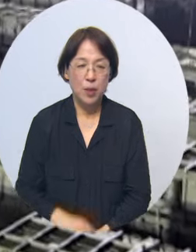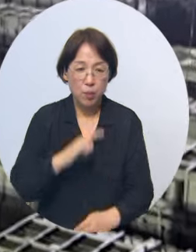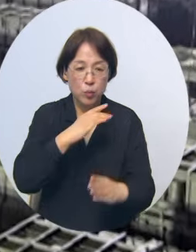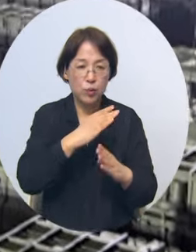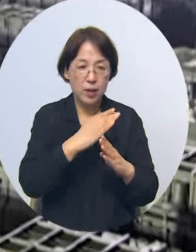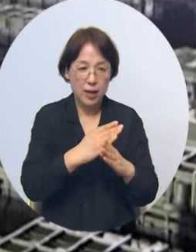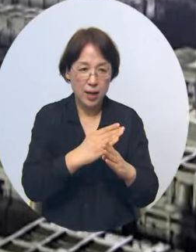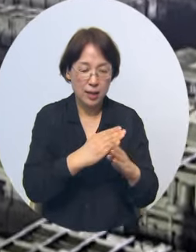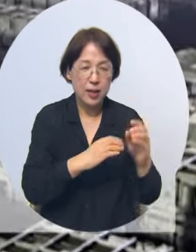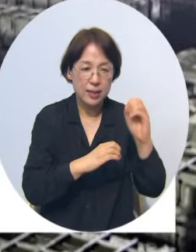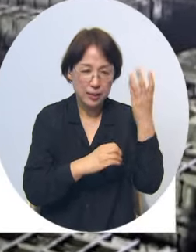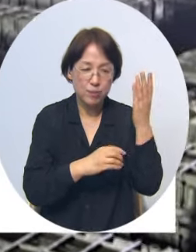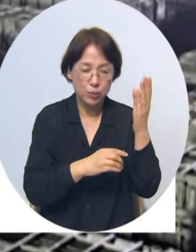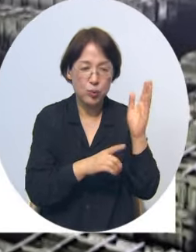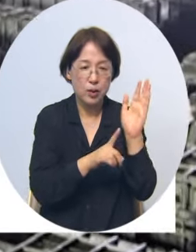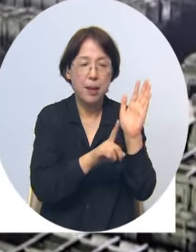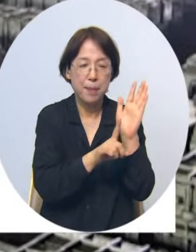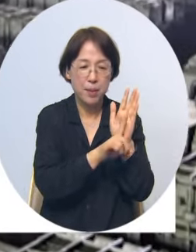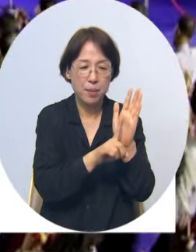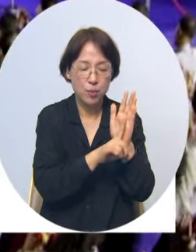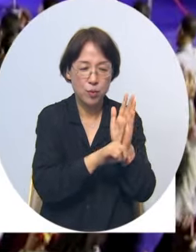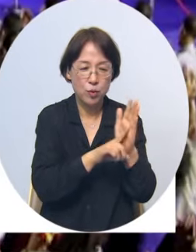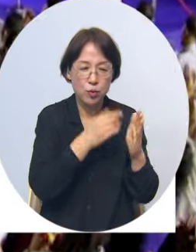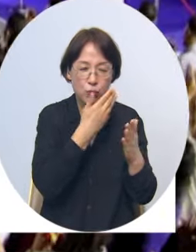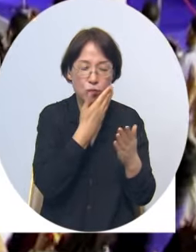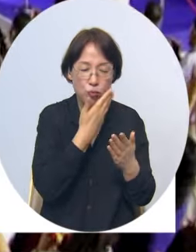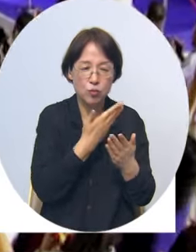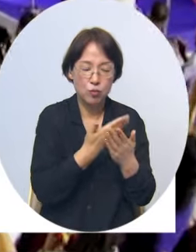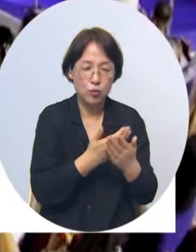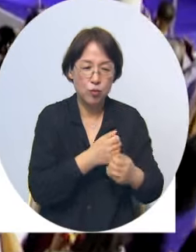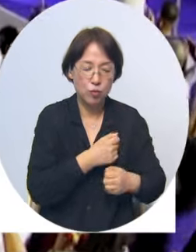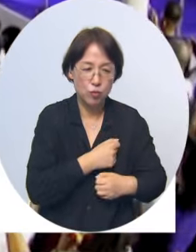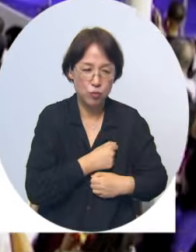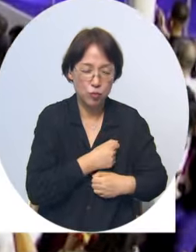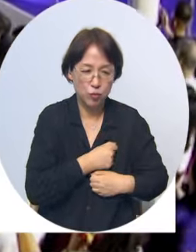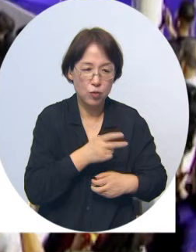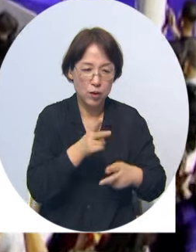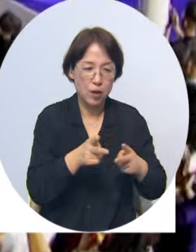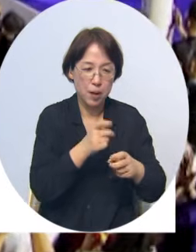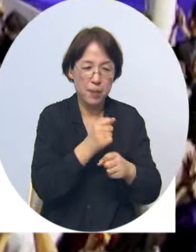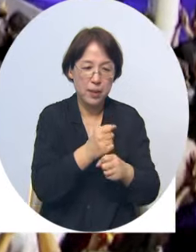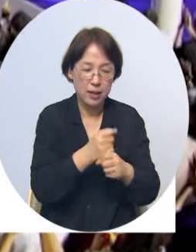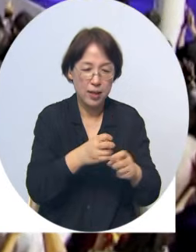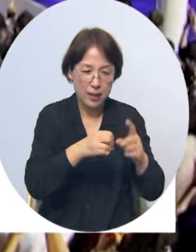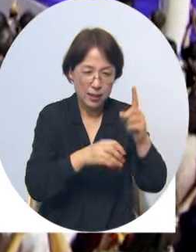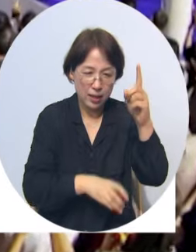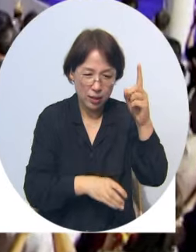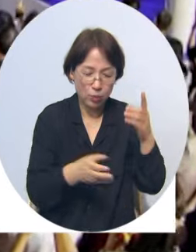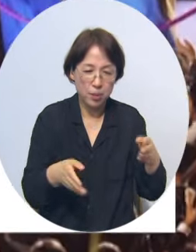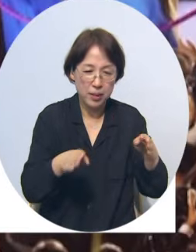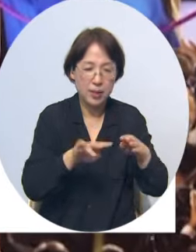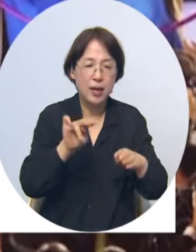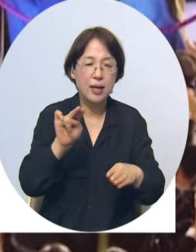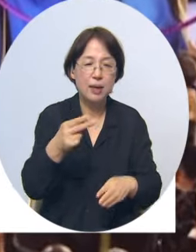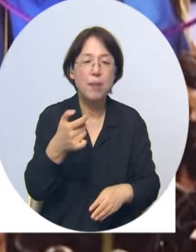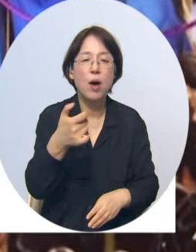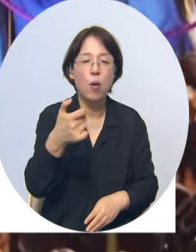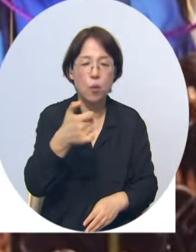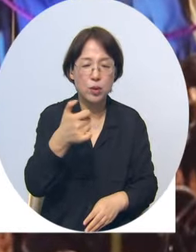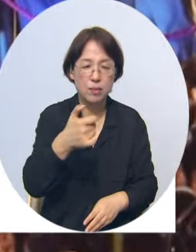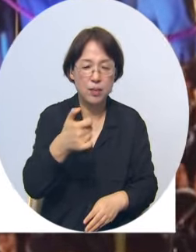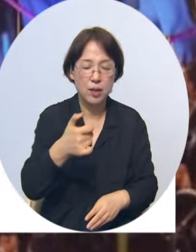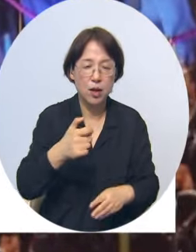북한 관영 매체 노동 신문이 중요 군수 기업소에서 생산한 신형 전술 탄도 미사일 발사대 250대 국경